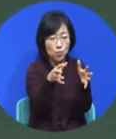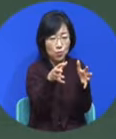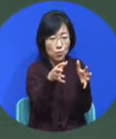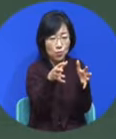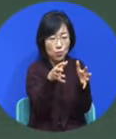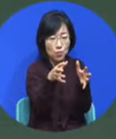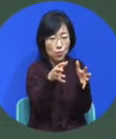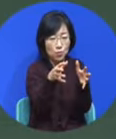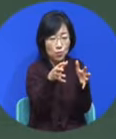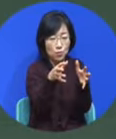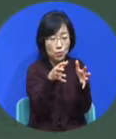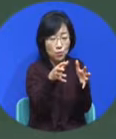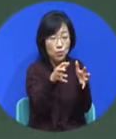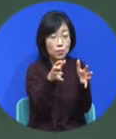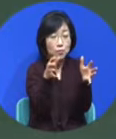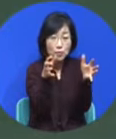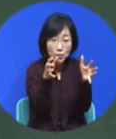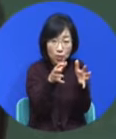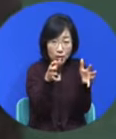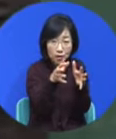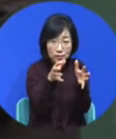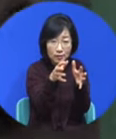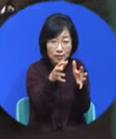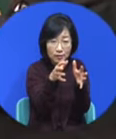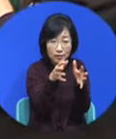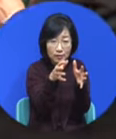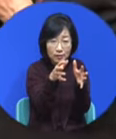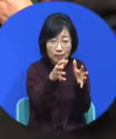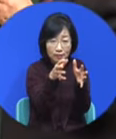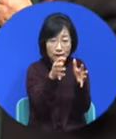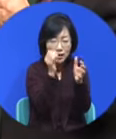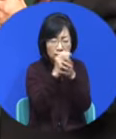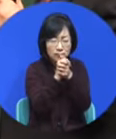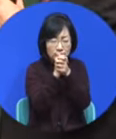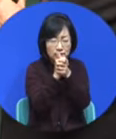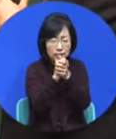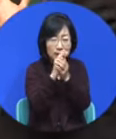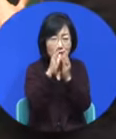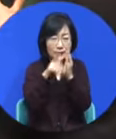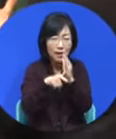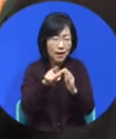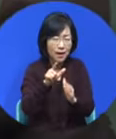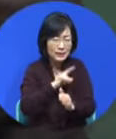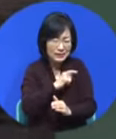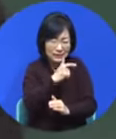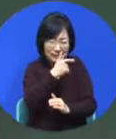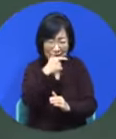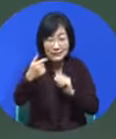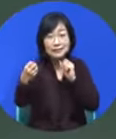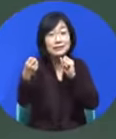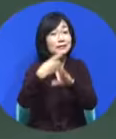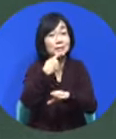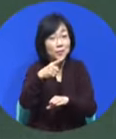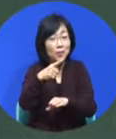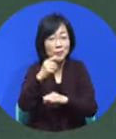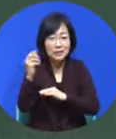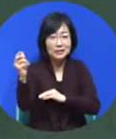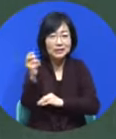겁니다 모였는데 그날 그 시간에 가장 큰 응답인 성령의 역사가